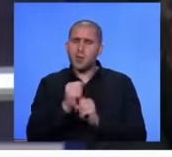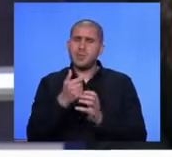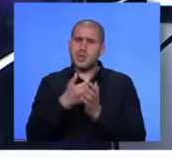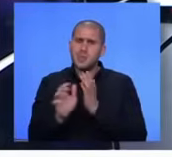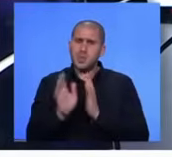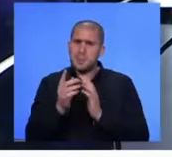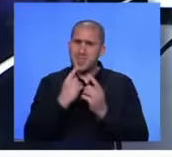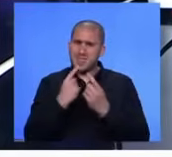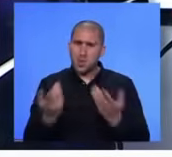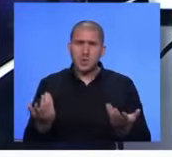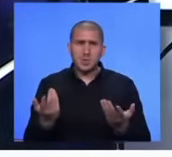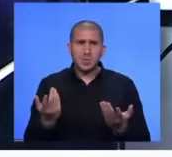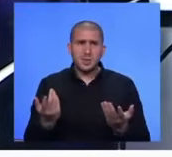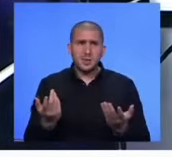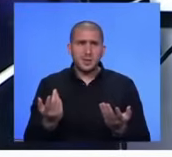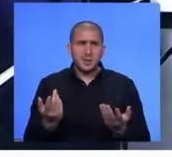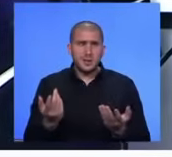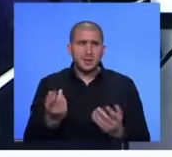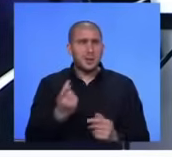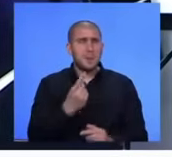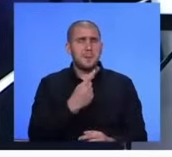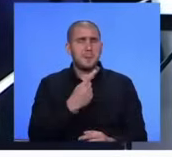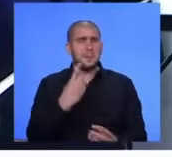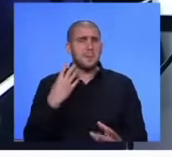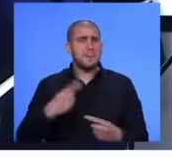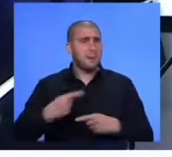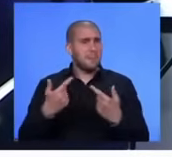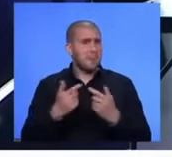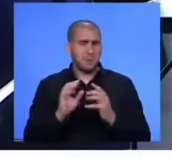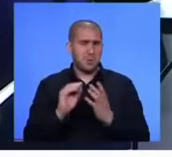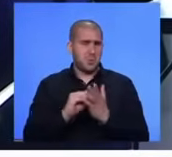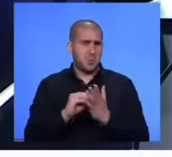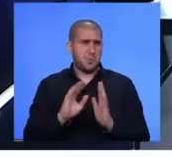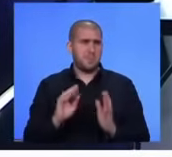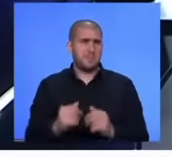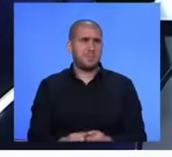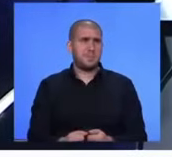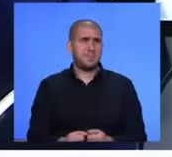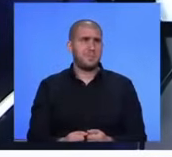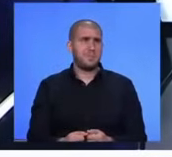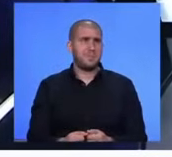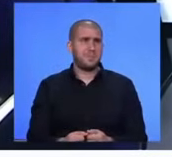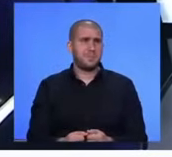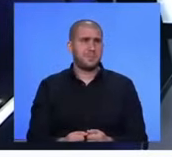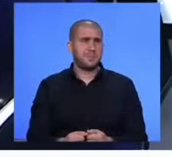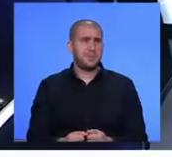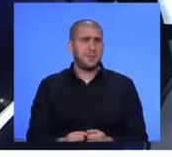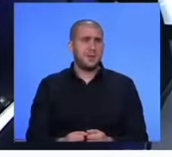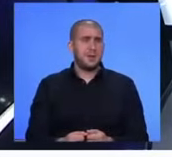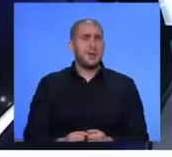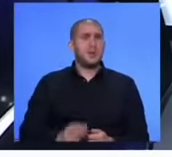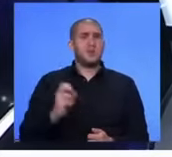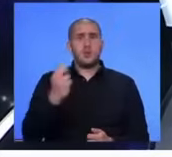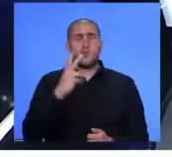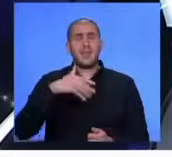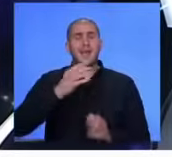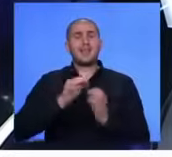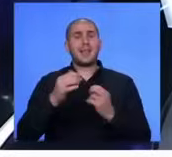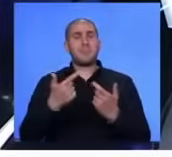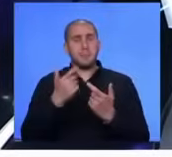דיון? במאה המלחמה אנחנו לא מצאנו. אפילו שנייה, אפילו כשלושה שבועות אחרי תחילת